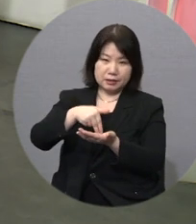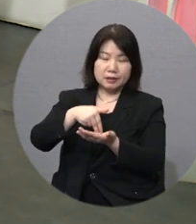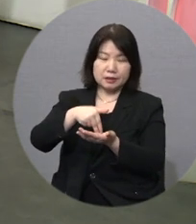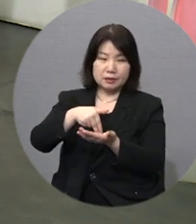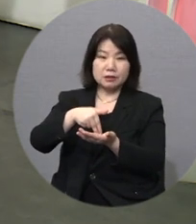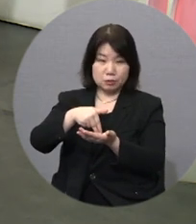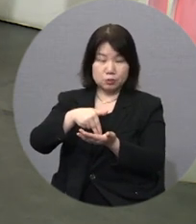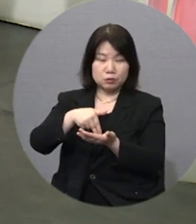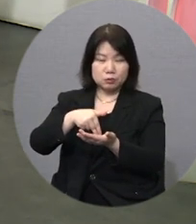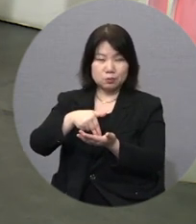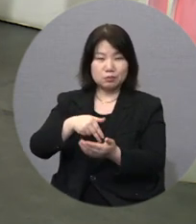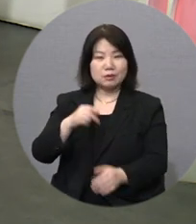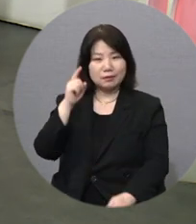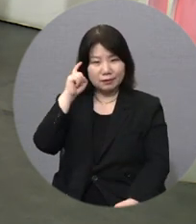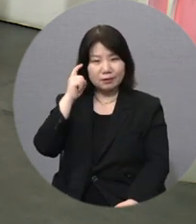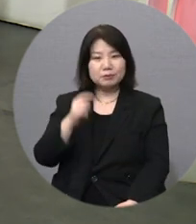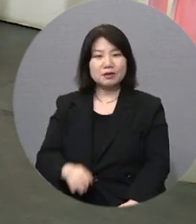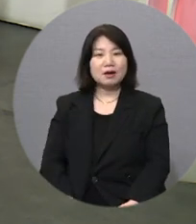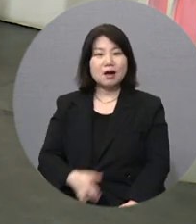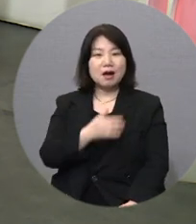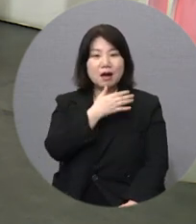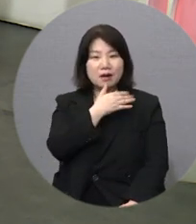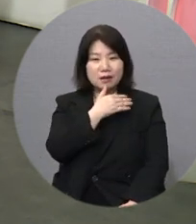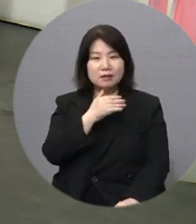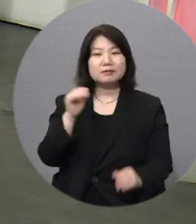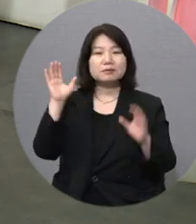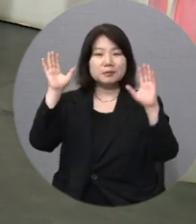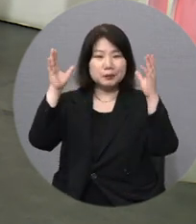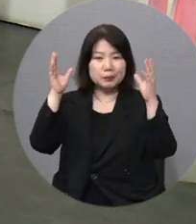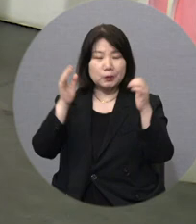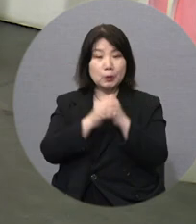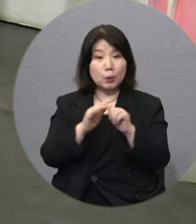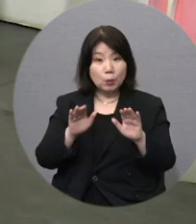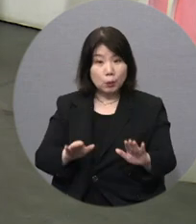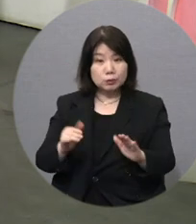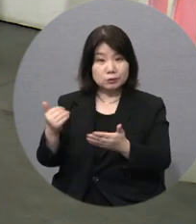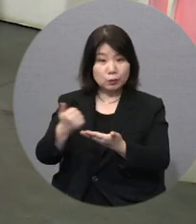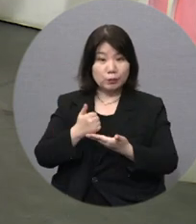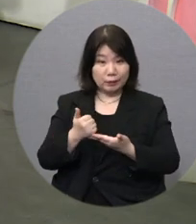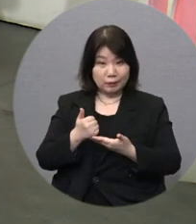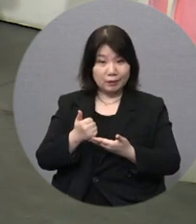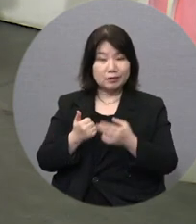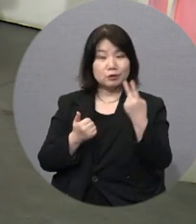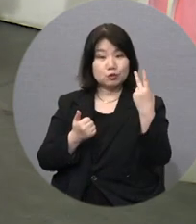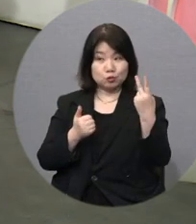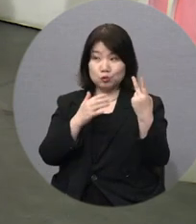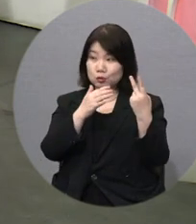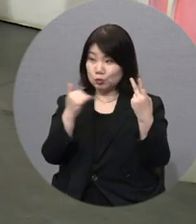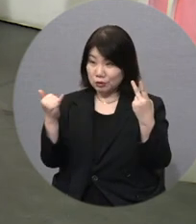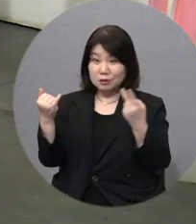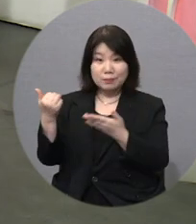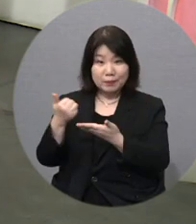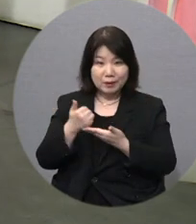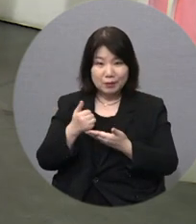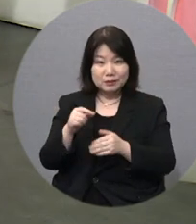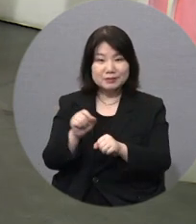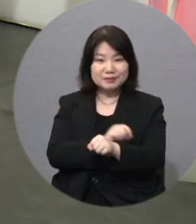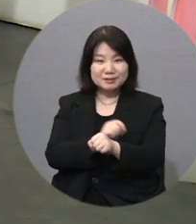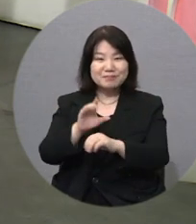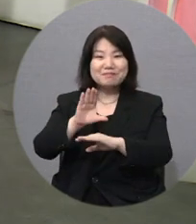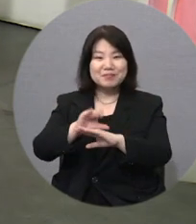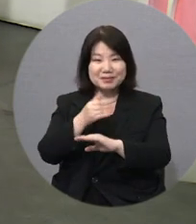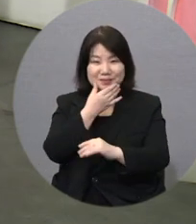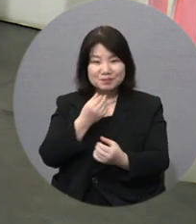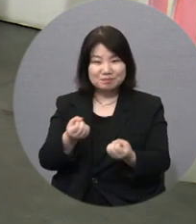합니다음 야네네 우리 그 박정원 님 오늘 게스트 분들 두 분이 초대 가서 오셨어요 오늘 특집 방송이라